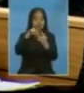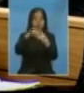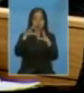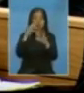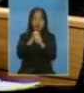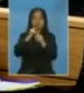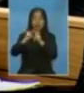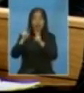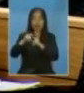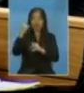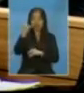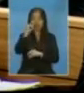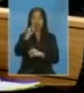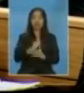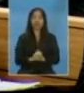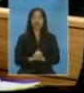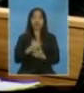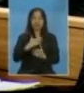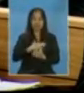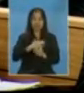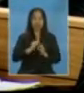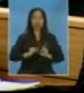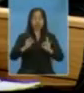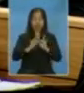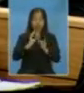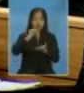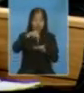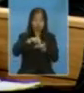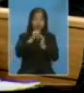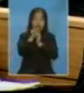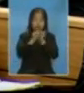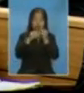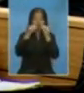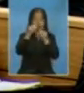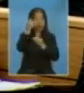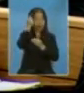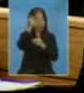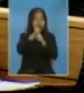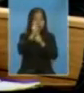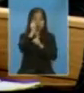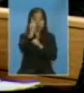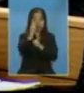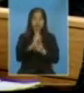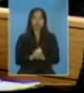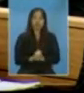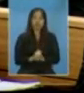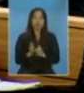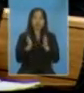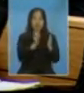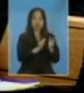ติงของพวกเราผิดครับจึงจำเป็นต้องอธิบายเพื่อให้เกิดความเข้าใจที่ถูกต้องทีนี้สุดท้าย